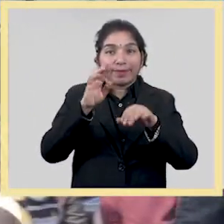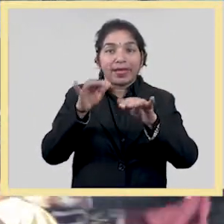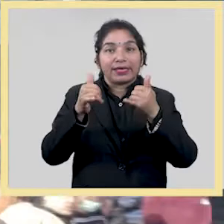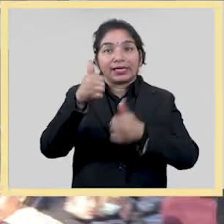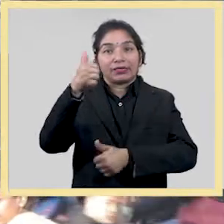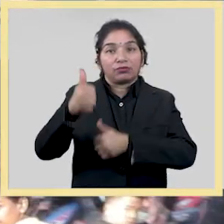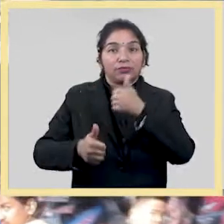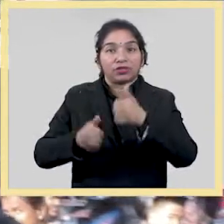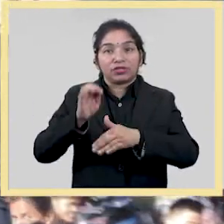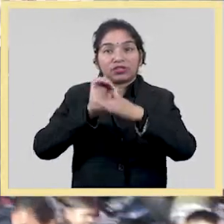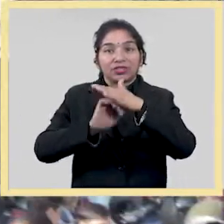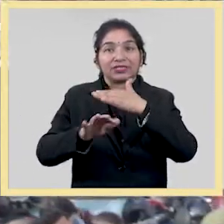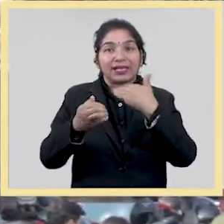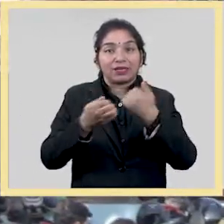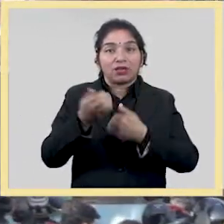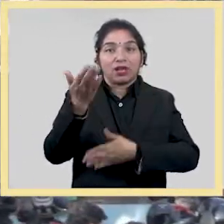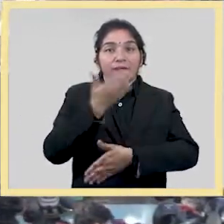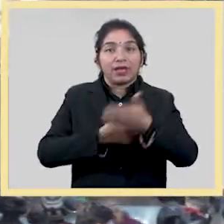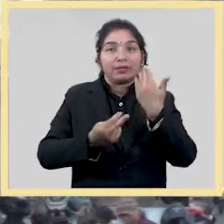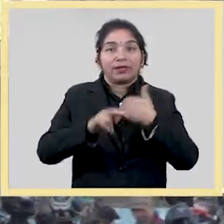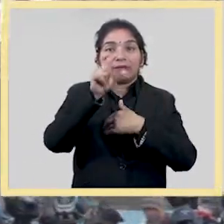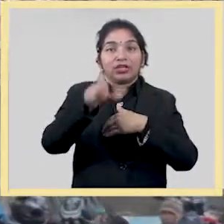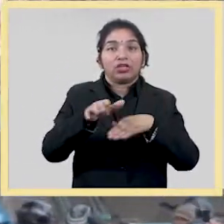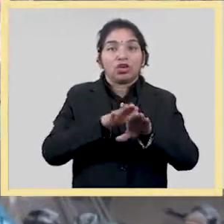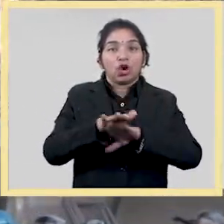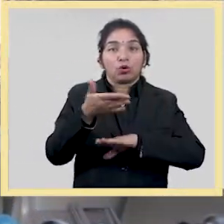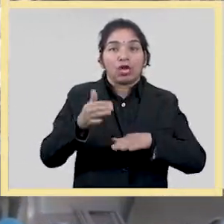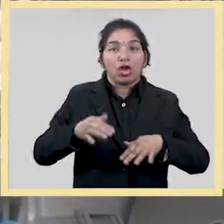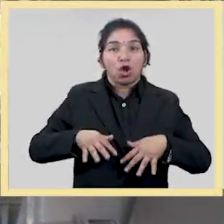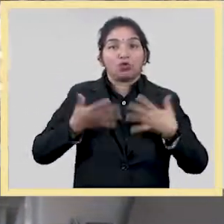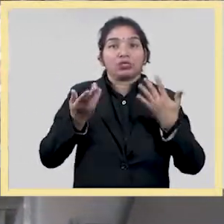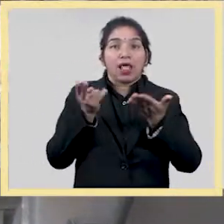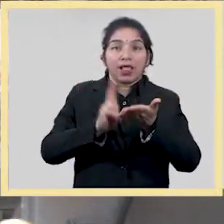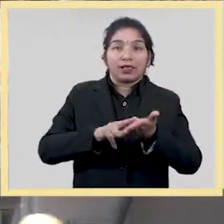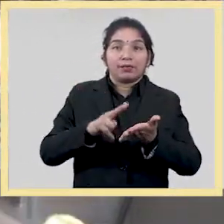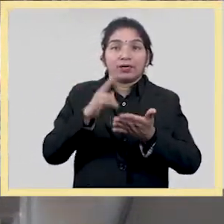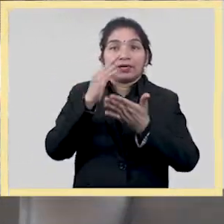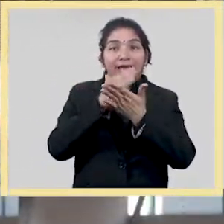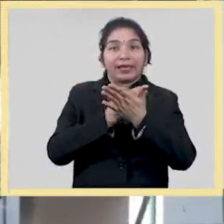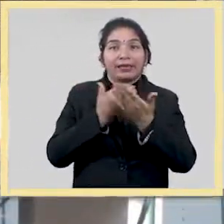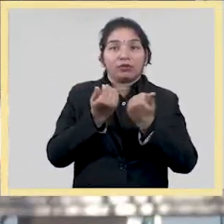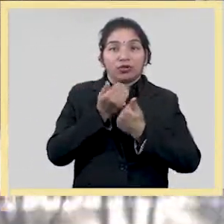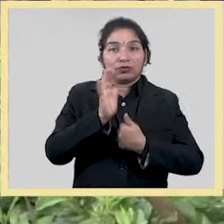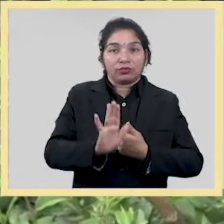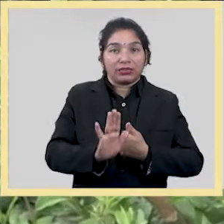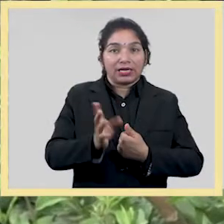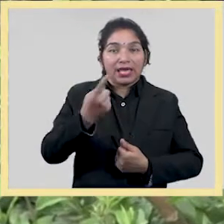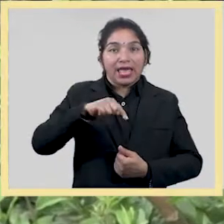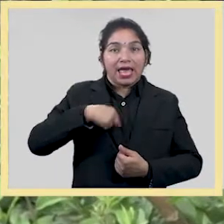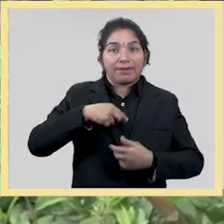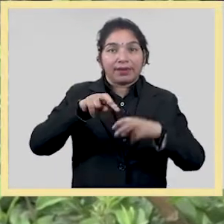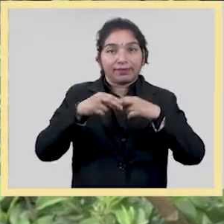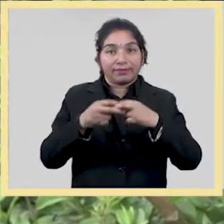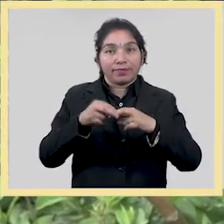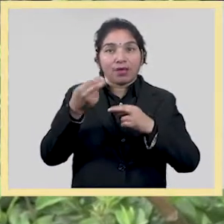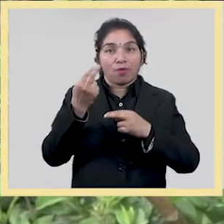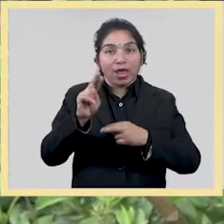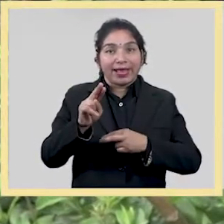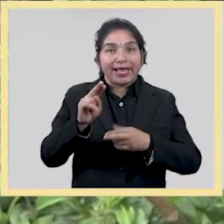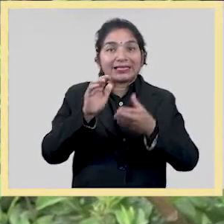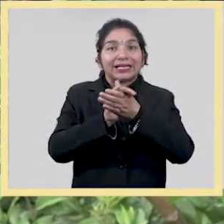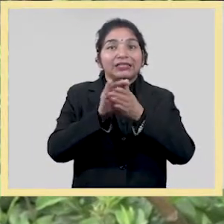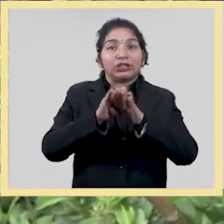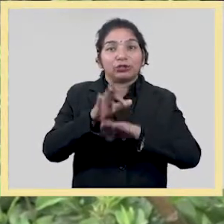खेलकुद प्रतियोगिताहरू सञ्चालन गरी अपाङ्गता भएका व्यक्तिहरूलाई हौसला बढाउने कार्य गरेको छ। हामीले मेरुदण्ड पश्चात